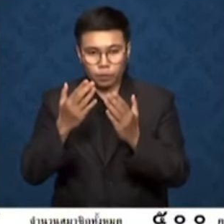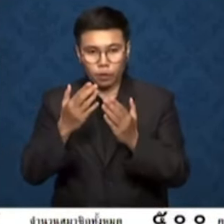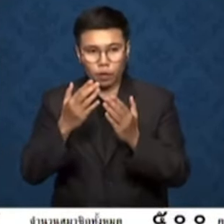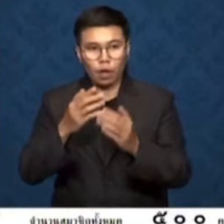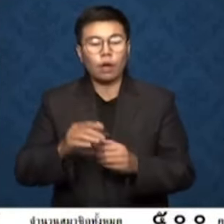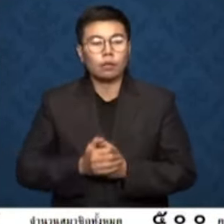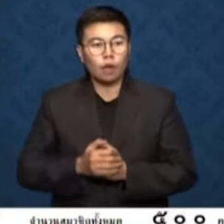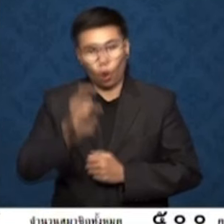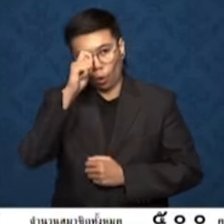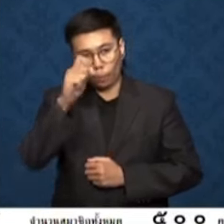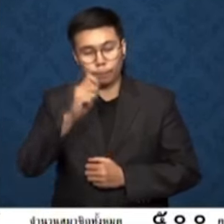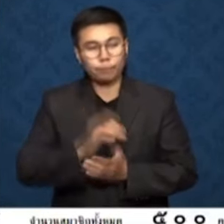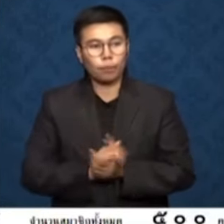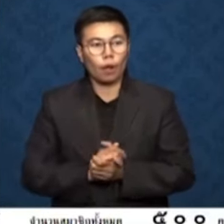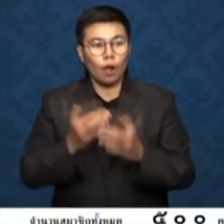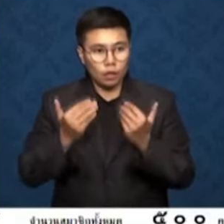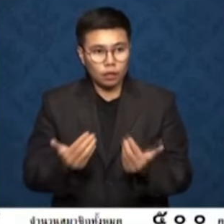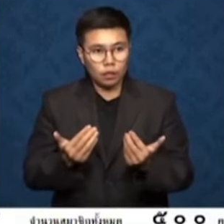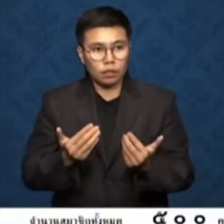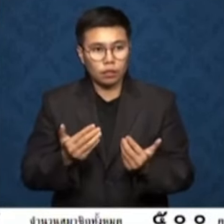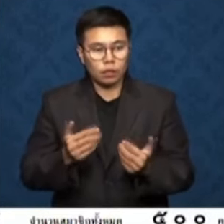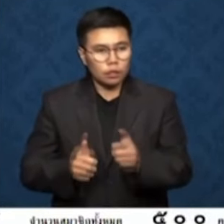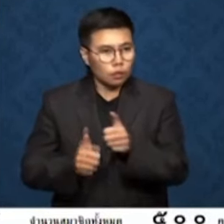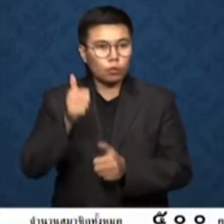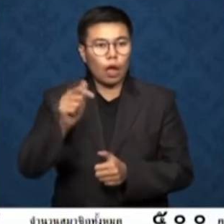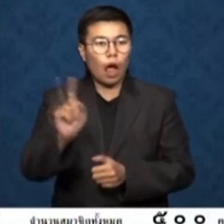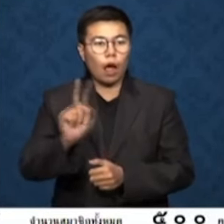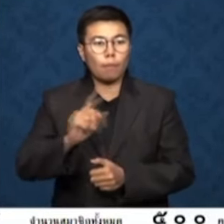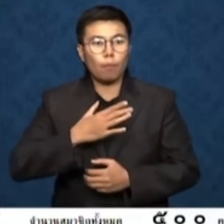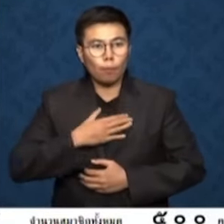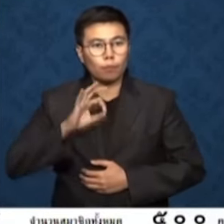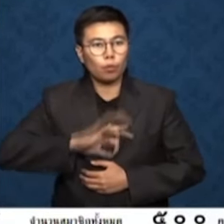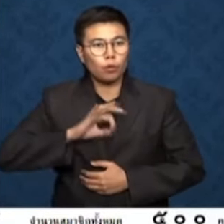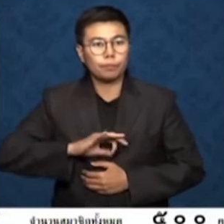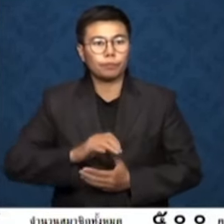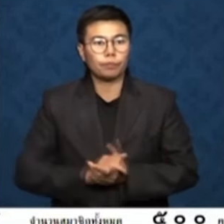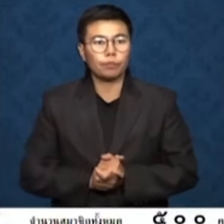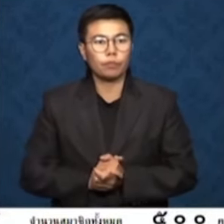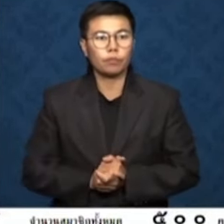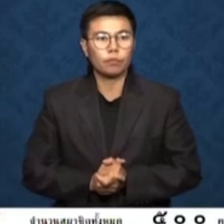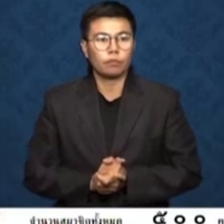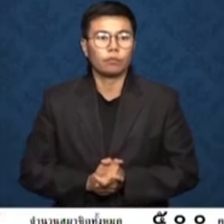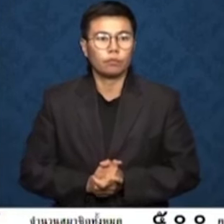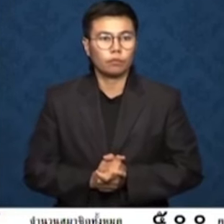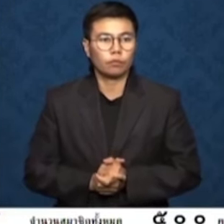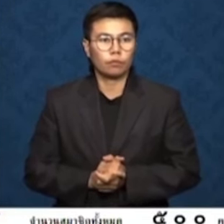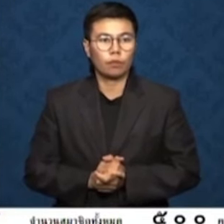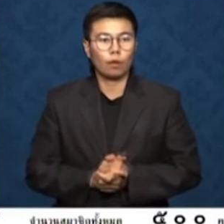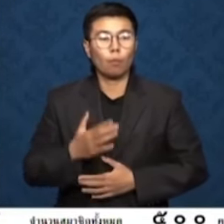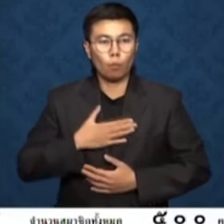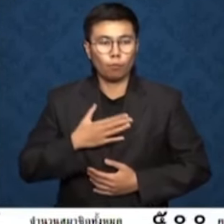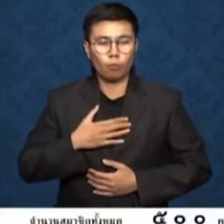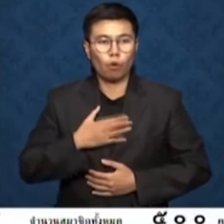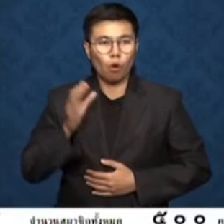ถือว่าเป็นเรื่องใหญ่ที่สุดแต่ที่ผมรู้สึกได้ฟังเพื่อน